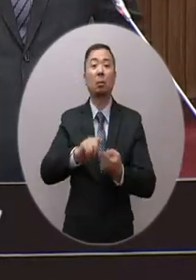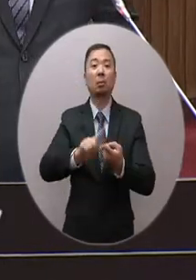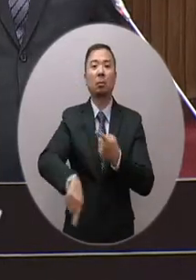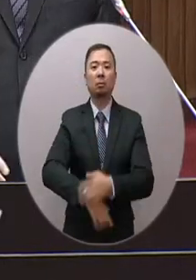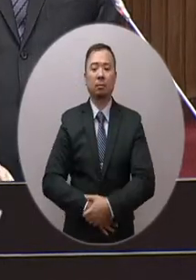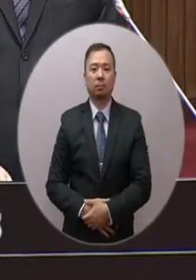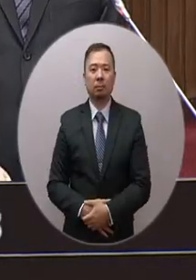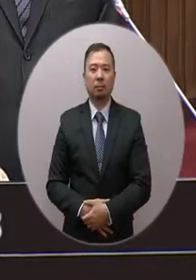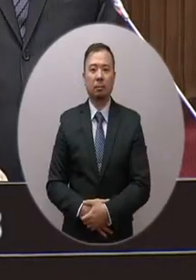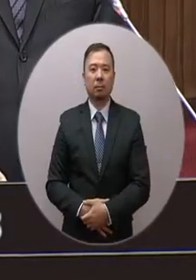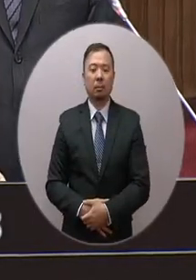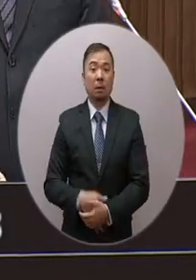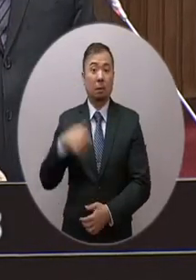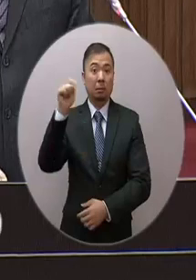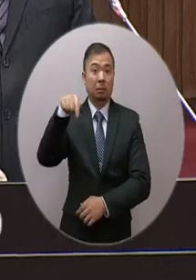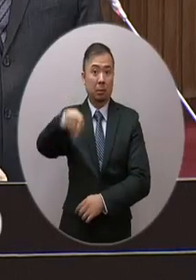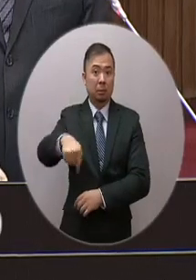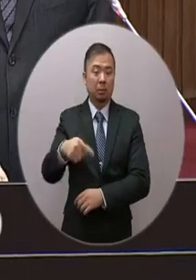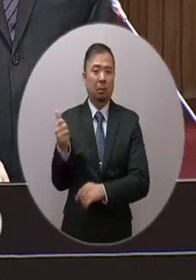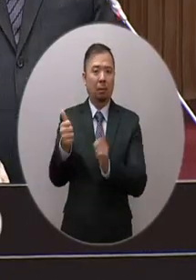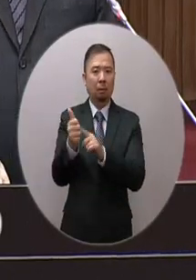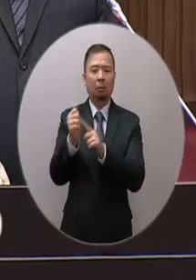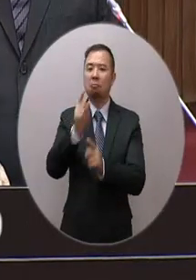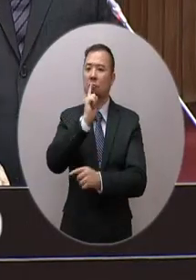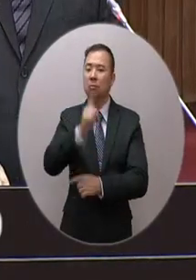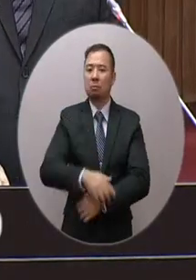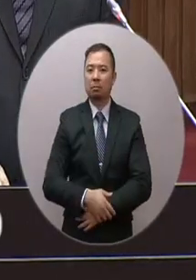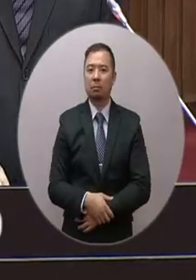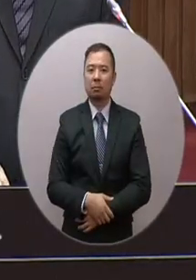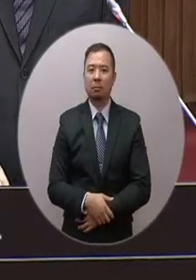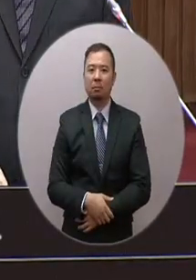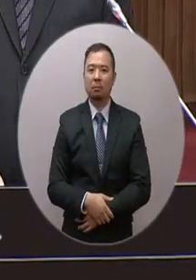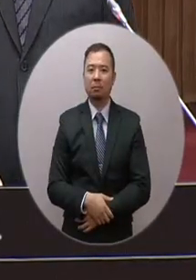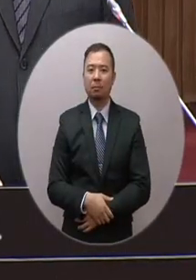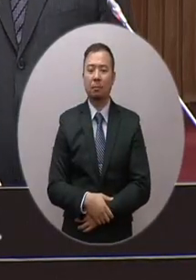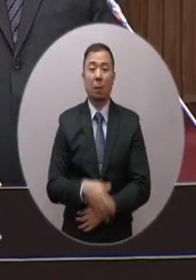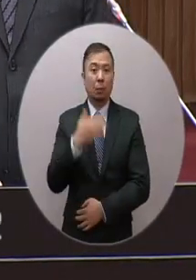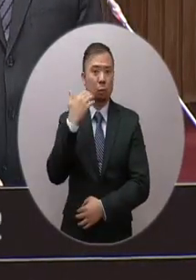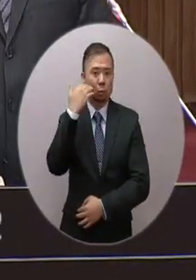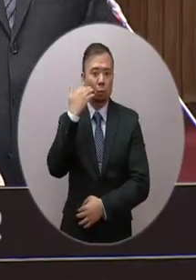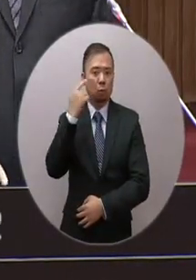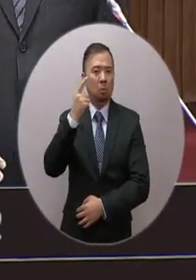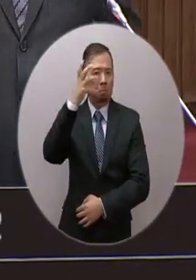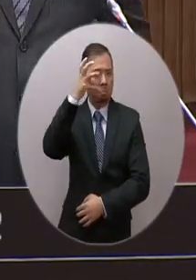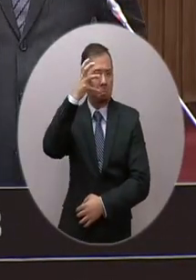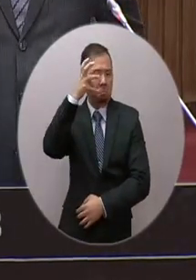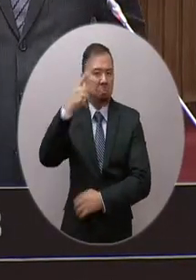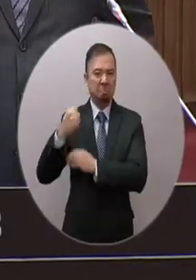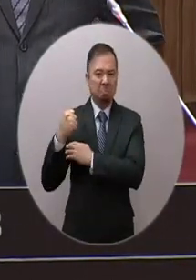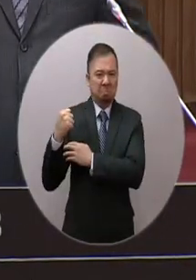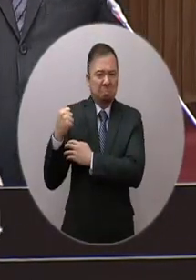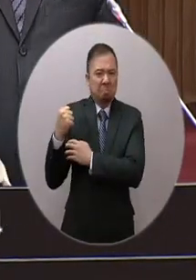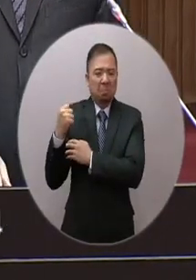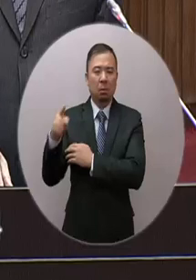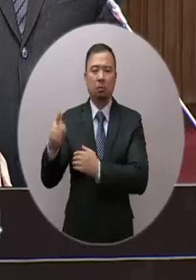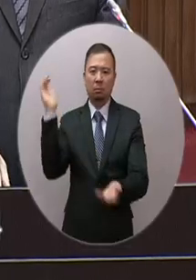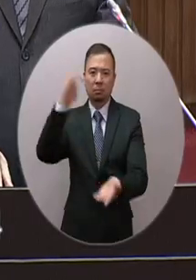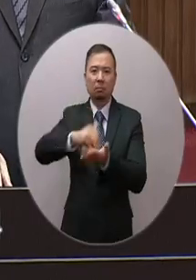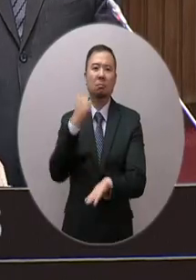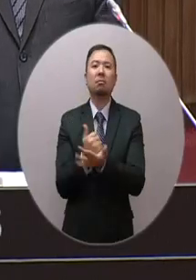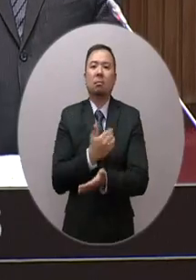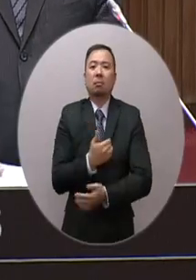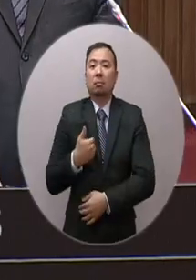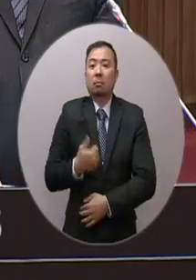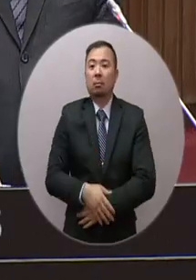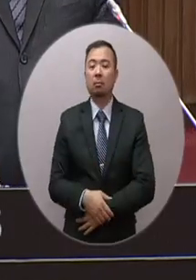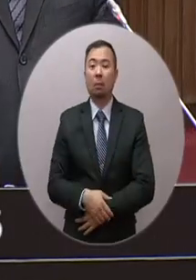德迪士尼曾经讲过一句话：只要敢于梦想，你就能做得到。院长，你伫礼拜二有委